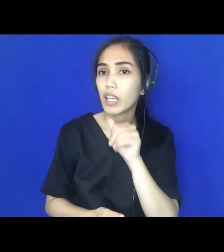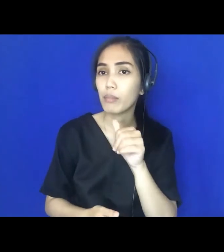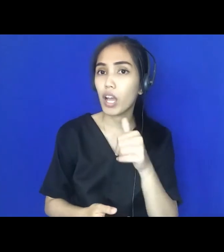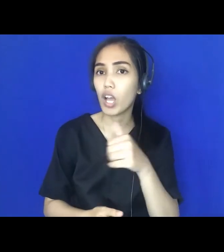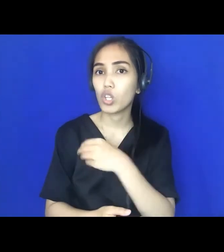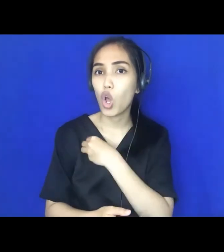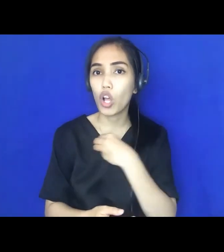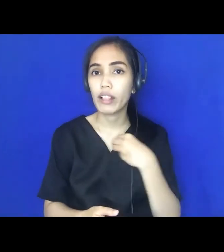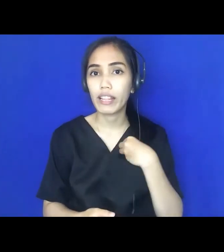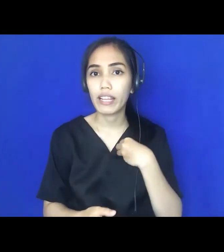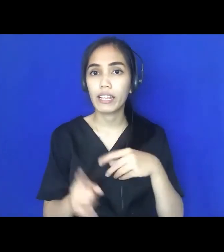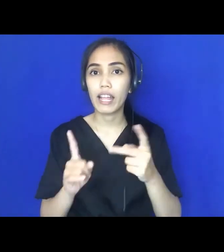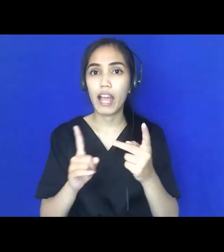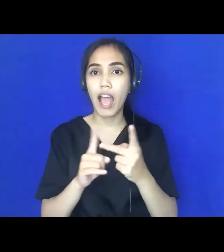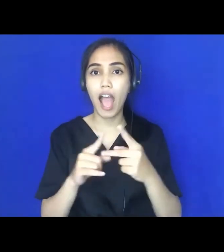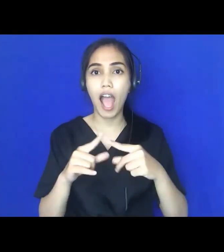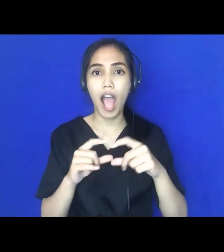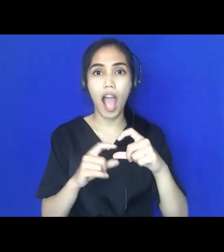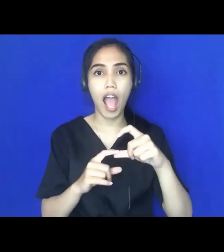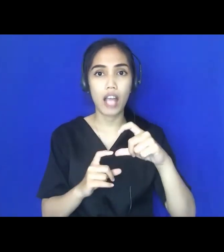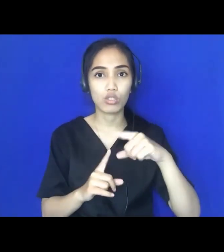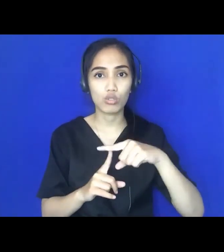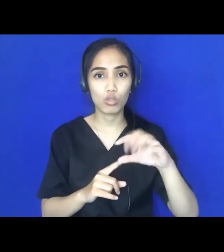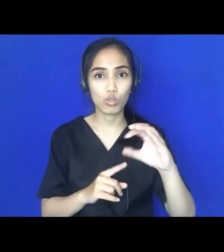Dr. Hasto. Apakah sudah bergabung, Dok?